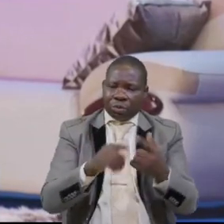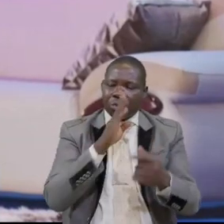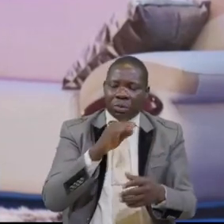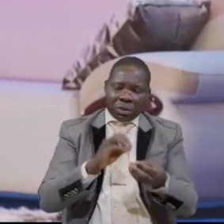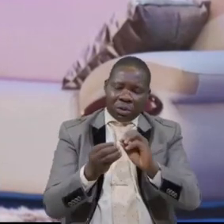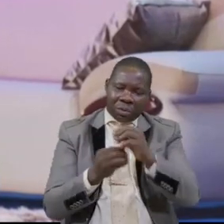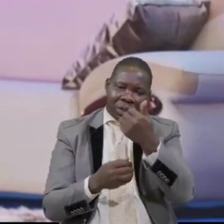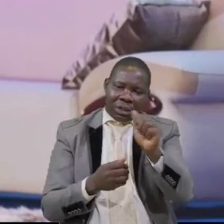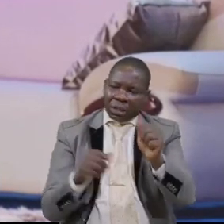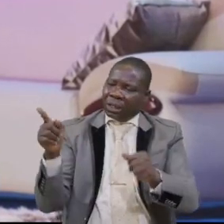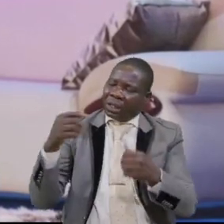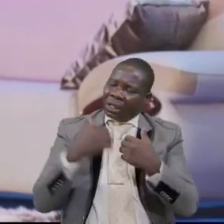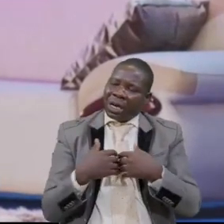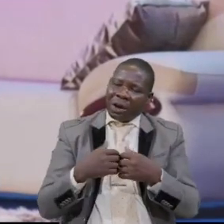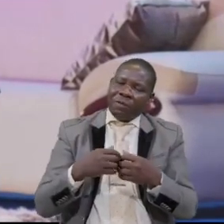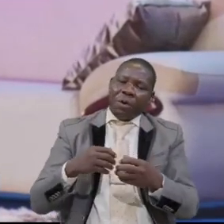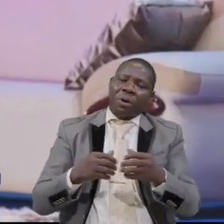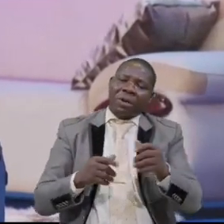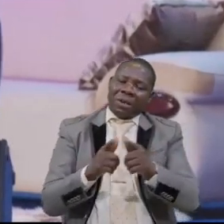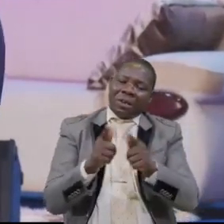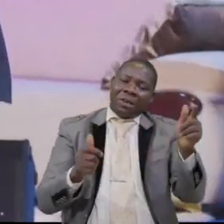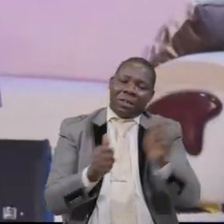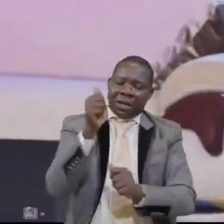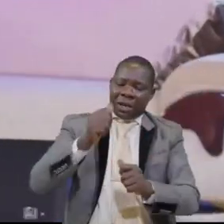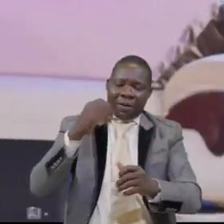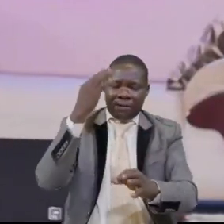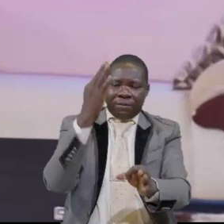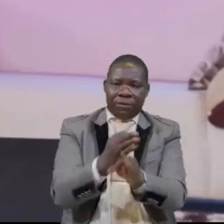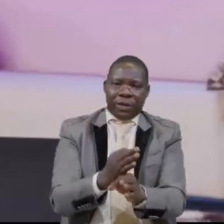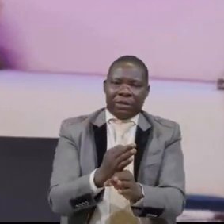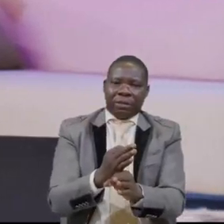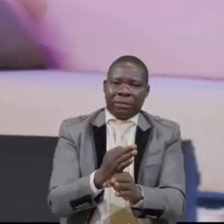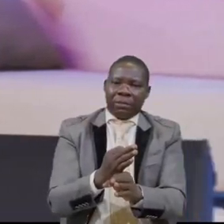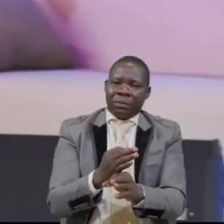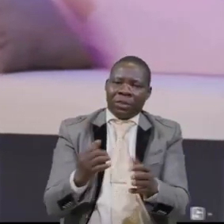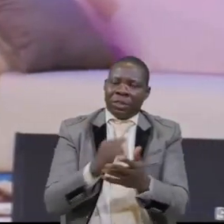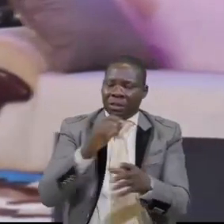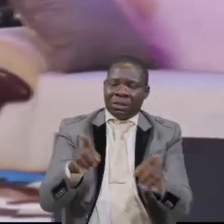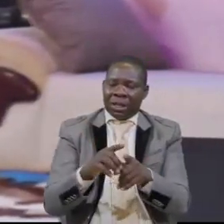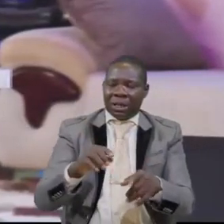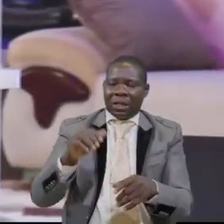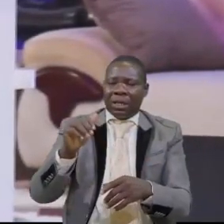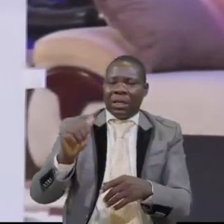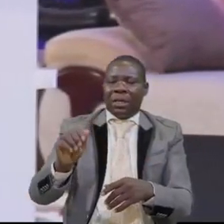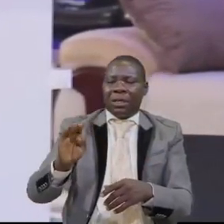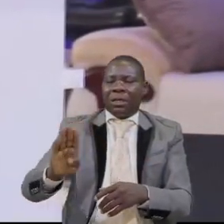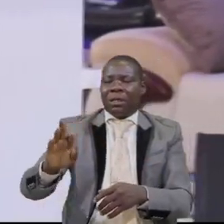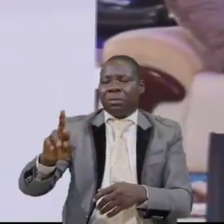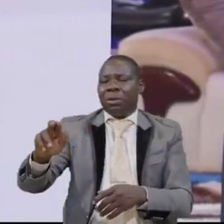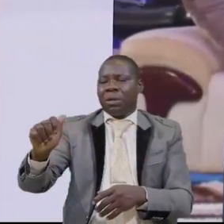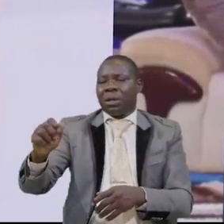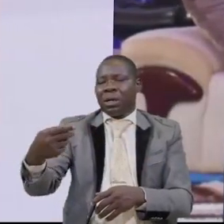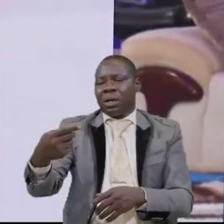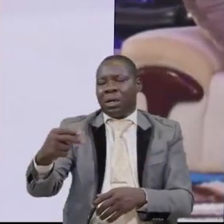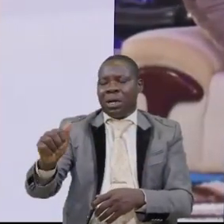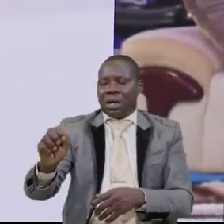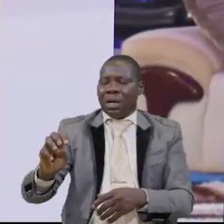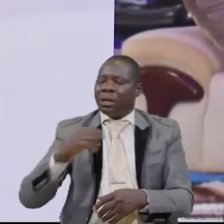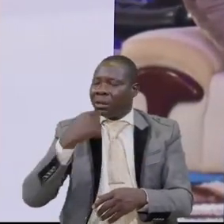foi extraordinaire. Il avait une foi extraordinaire, comme Abraham qui disait, mon serviteur reste